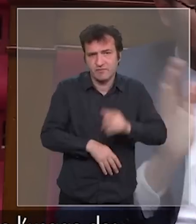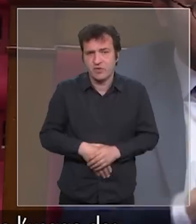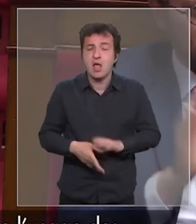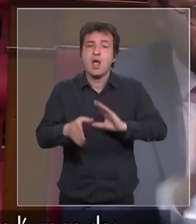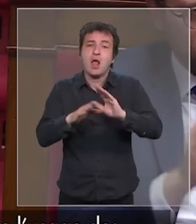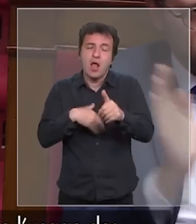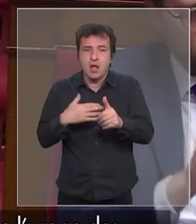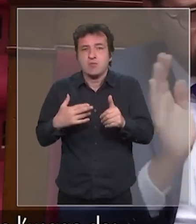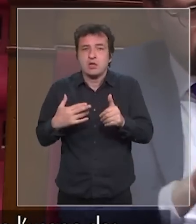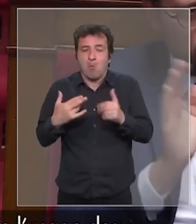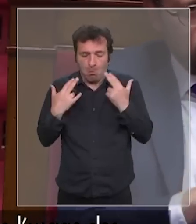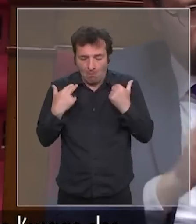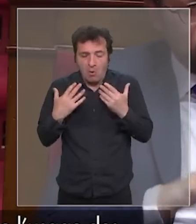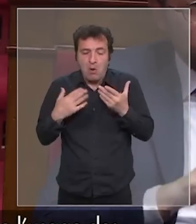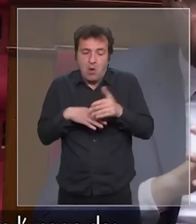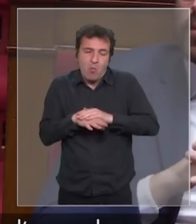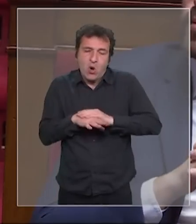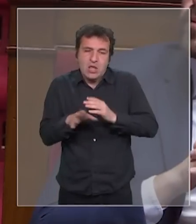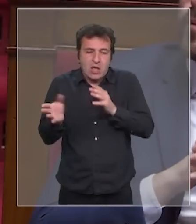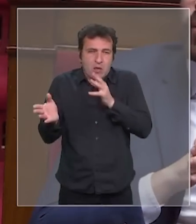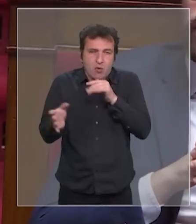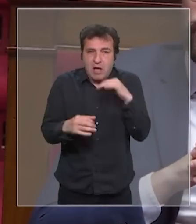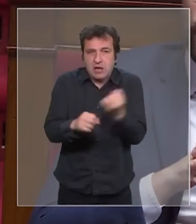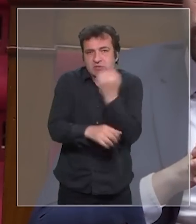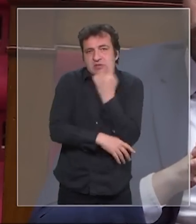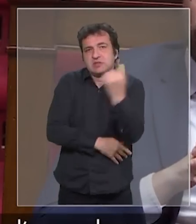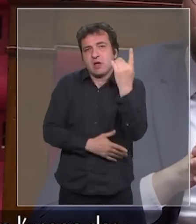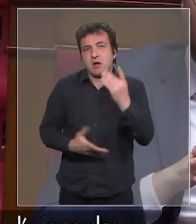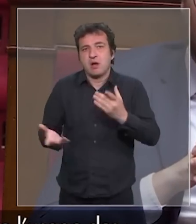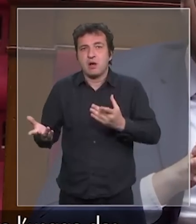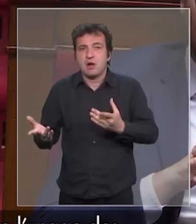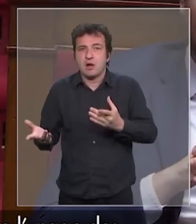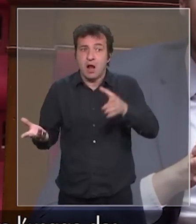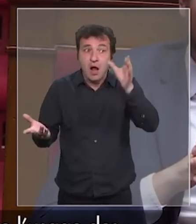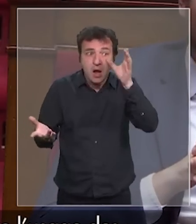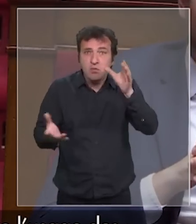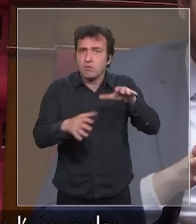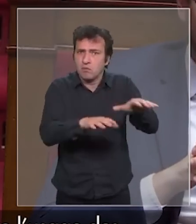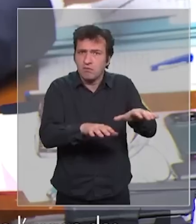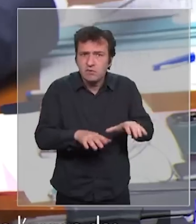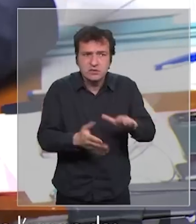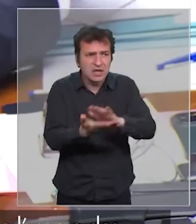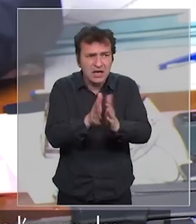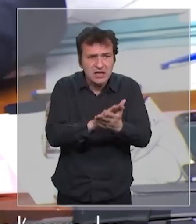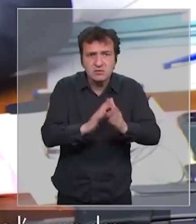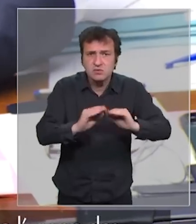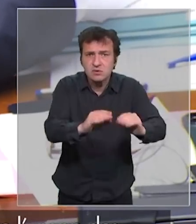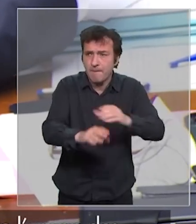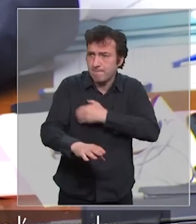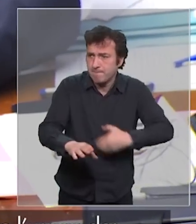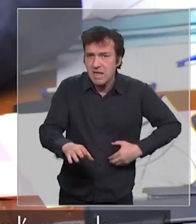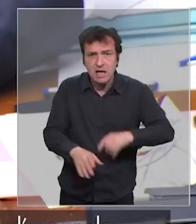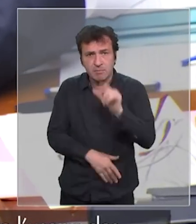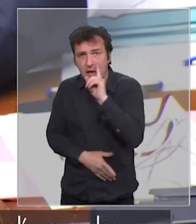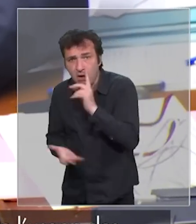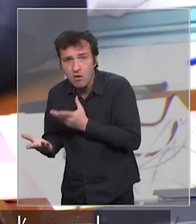l'humilité. Les politiques ne pourront jamais réussir seules. Écoutez-les, les fonctionnaires, les associations de terrain, les maires et les parents.